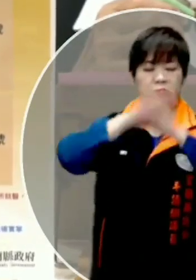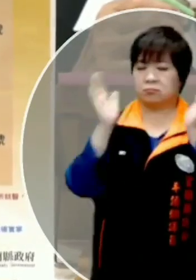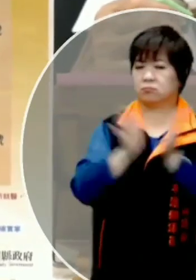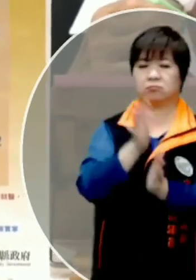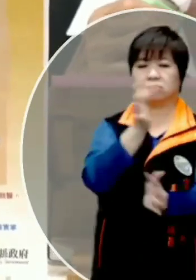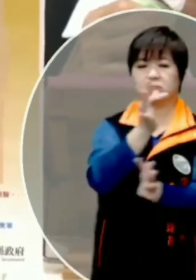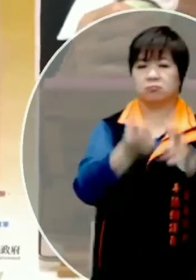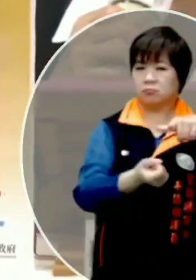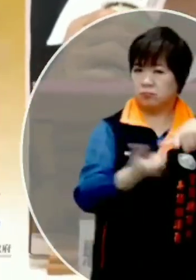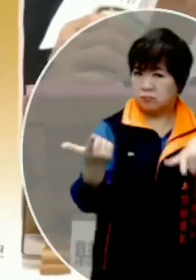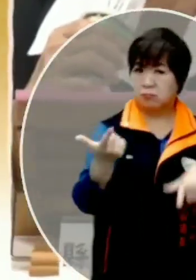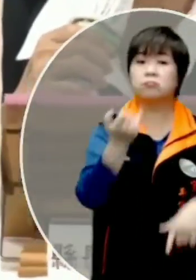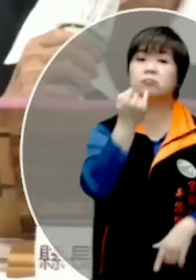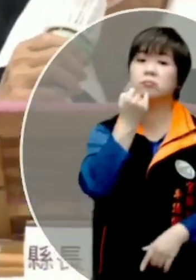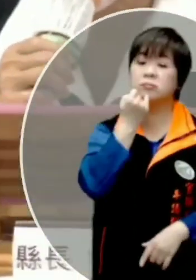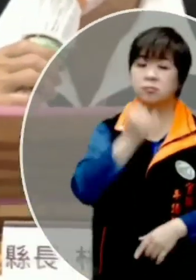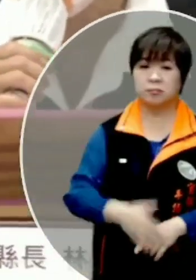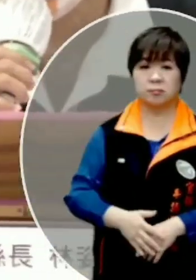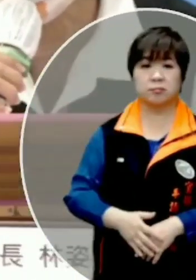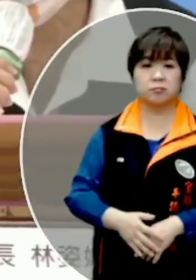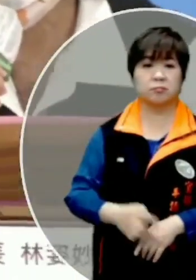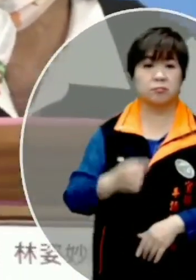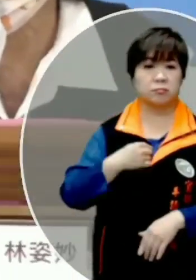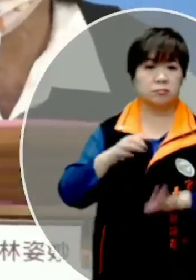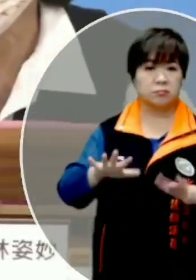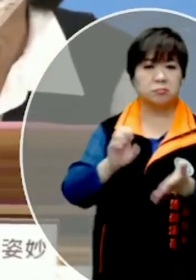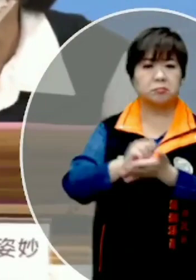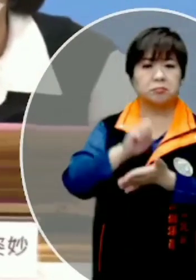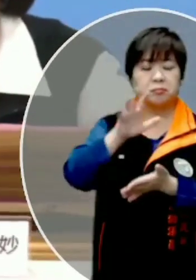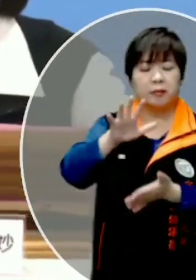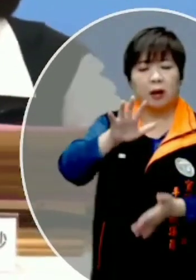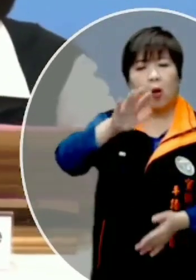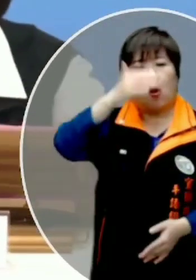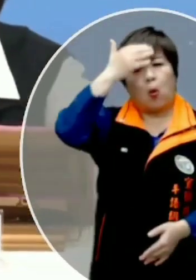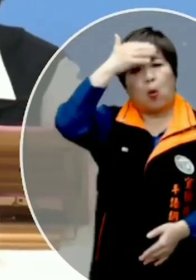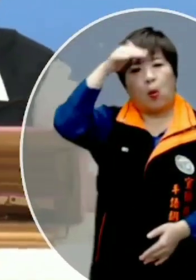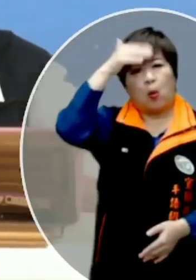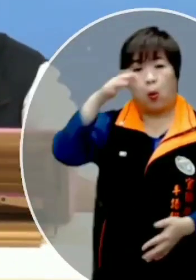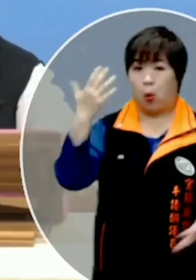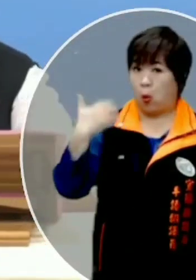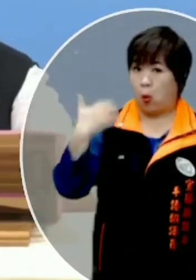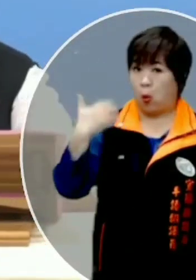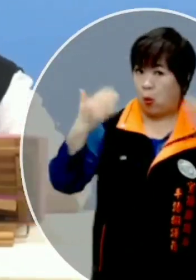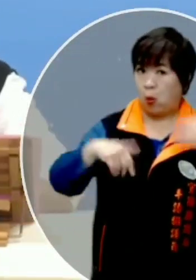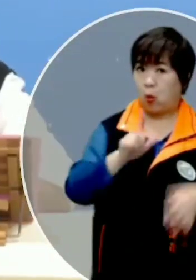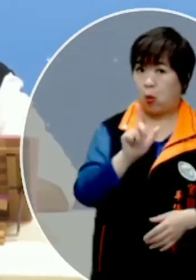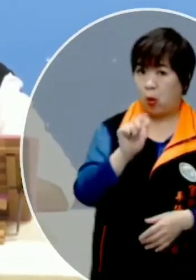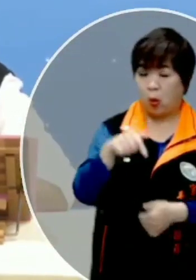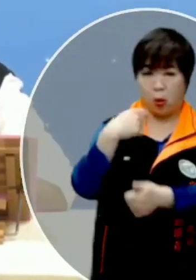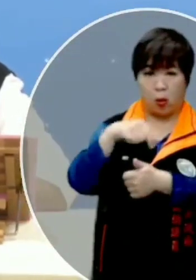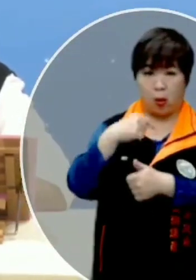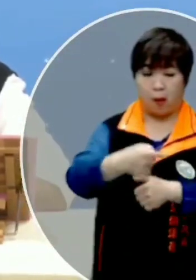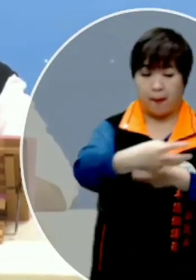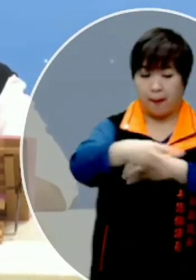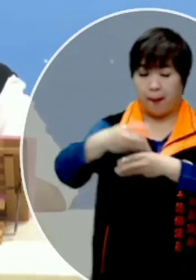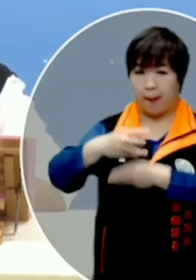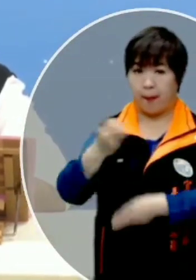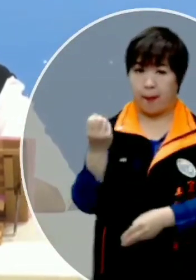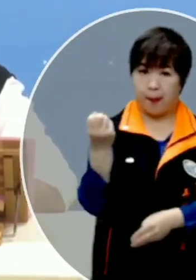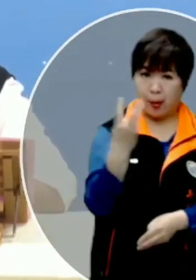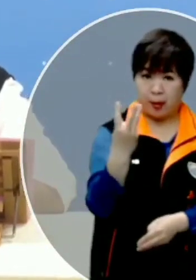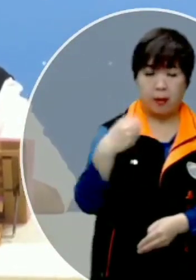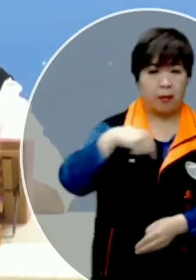出炉，但要先跟大家报告。不幸中的大幸，舞蹈老师教的3个班级学